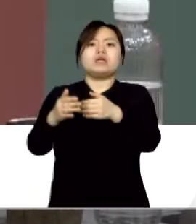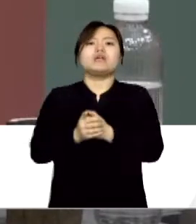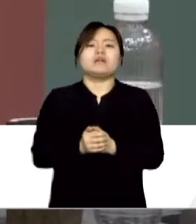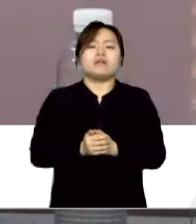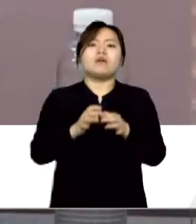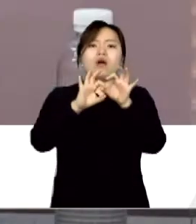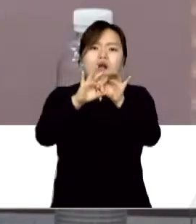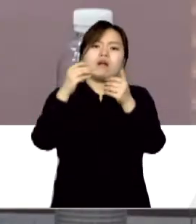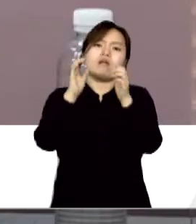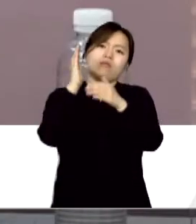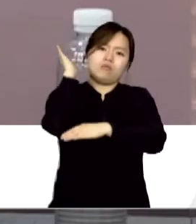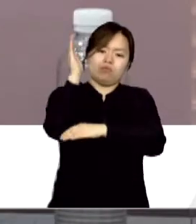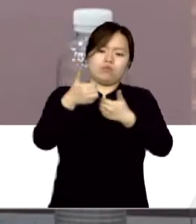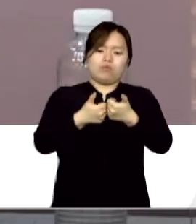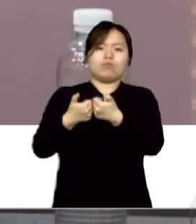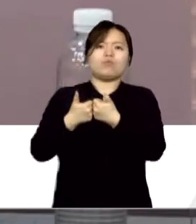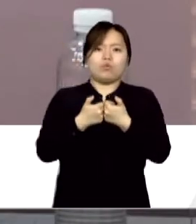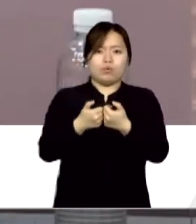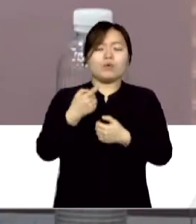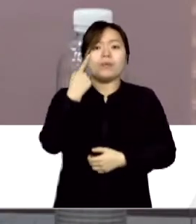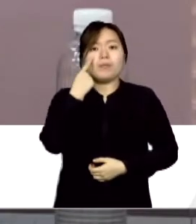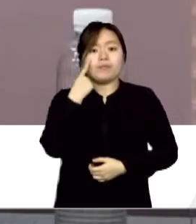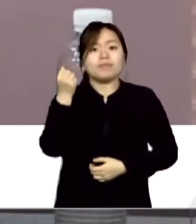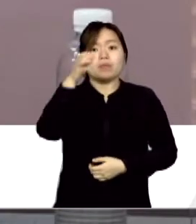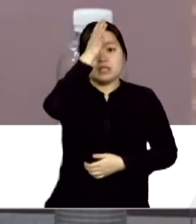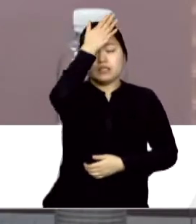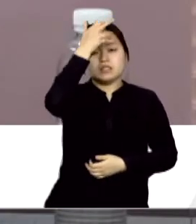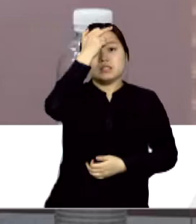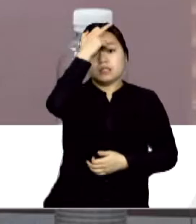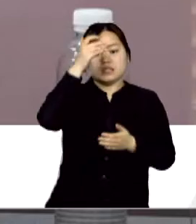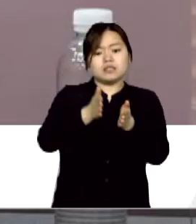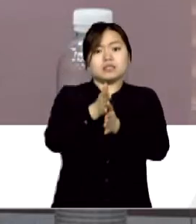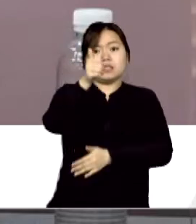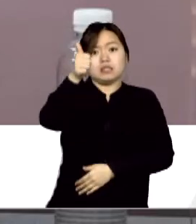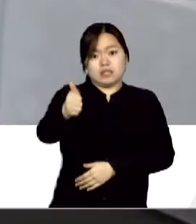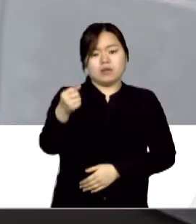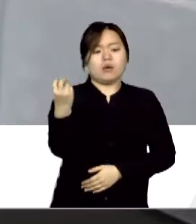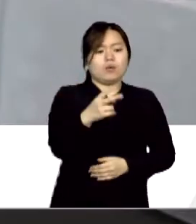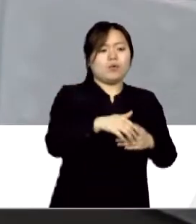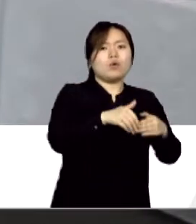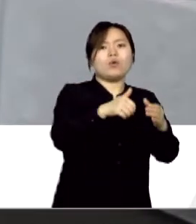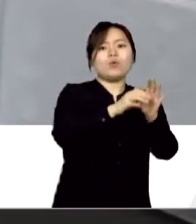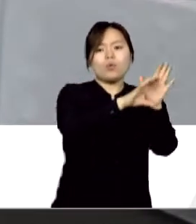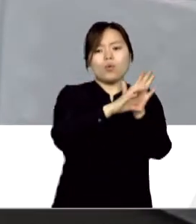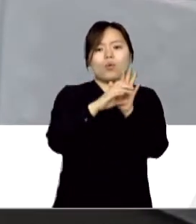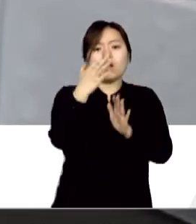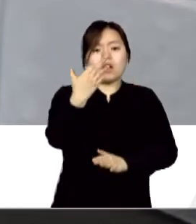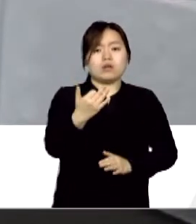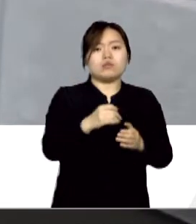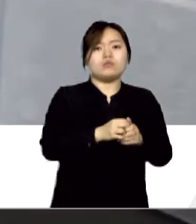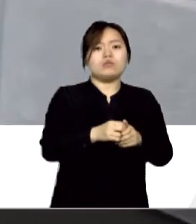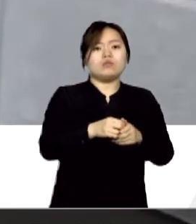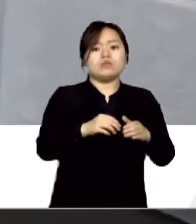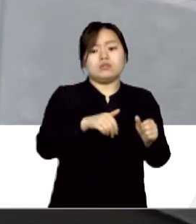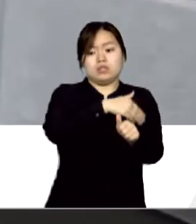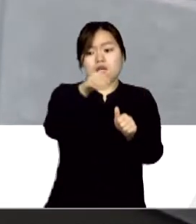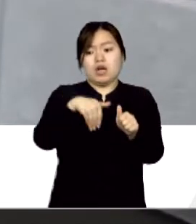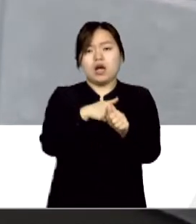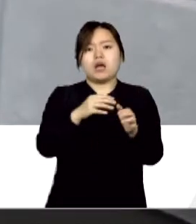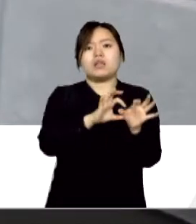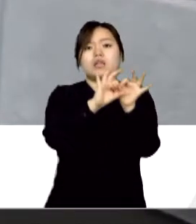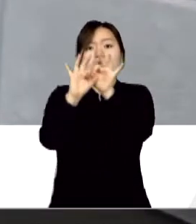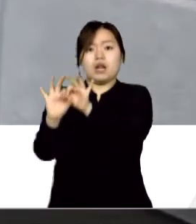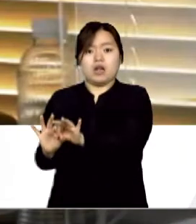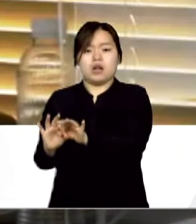진행됐습니다. 이날 토론회에는 최대우 시장과 전문가 4인이 함께한 가운데 코로나19 사태에 따른